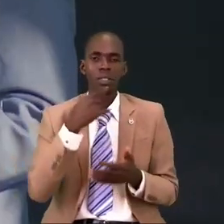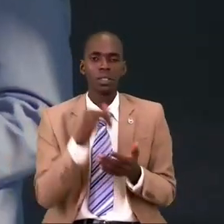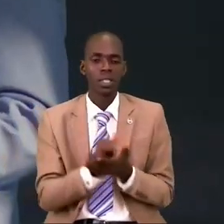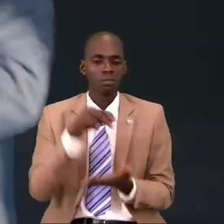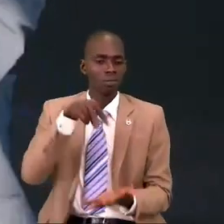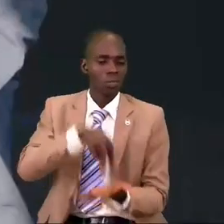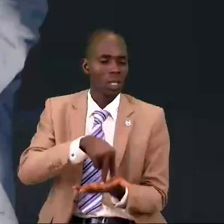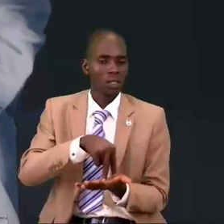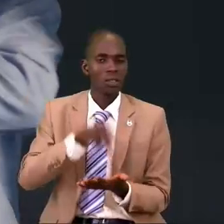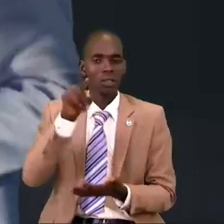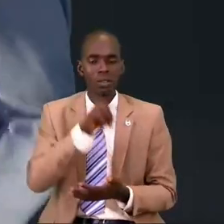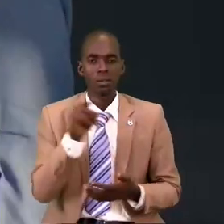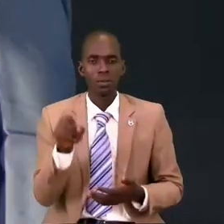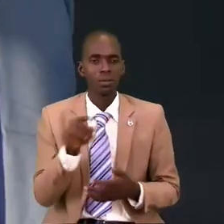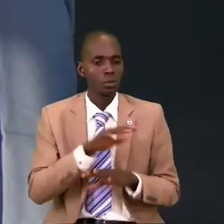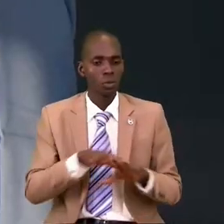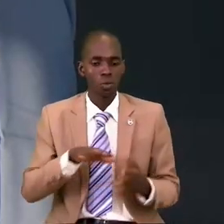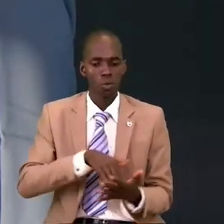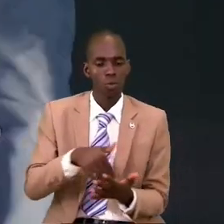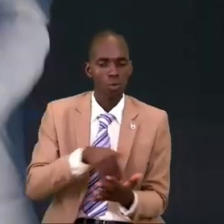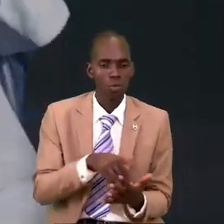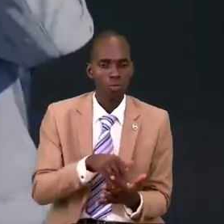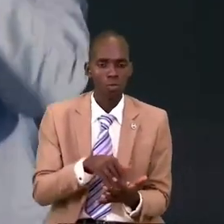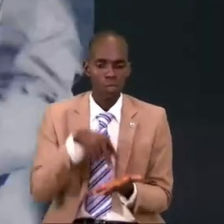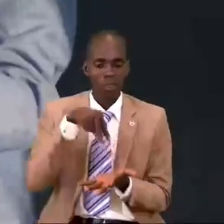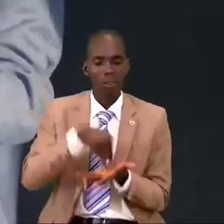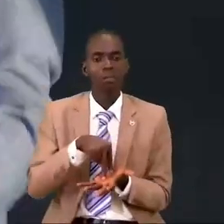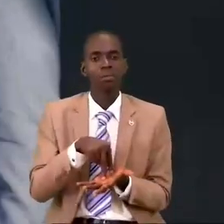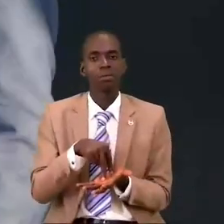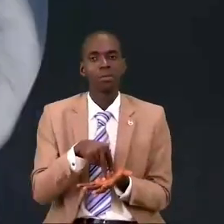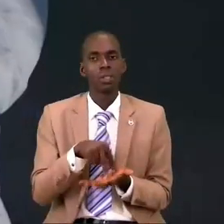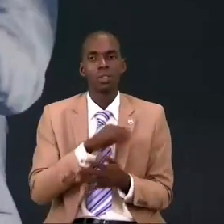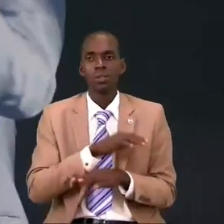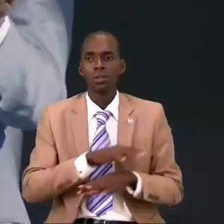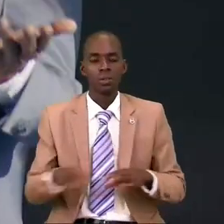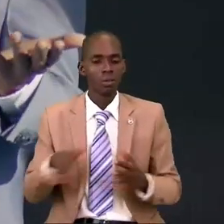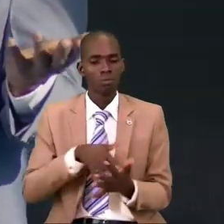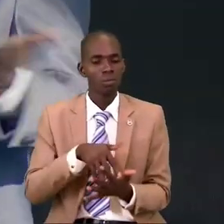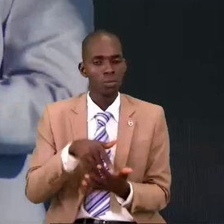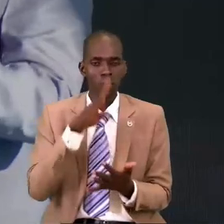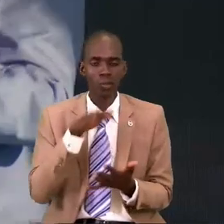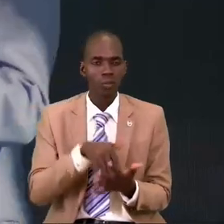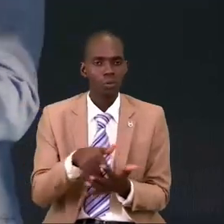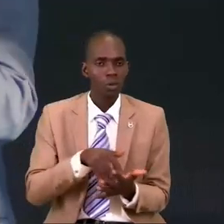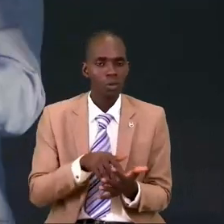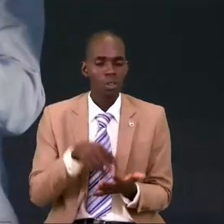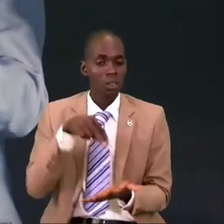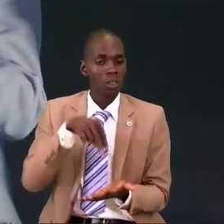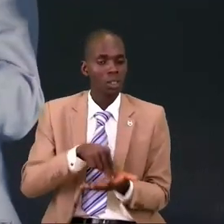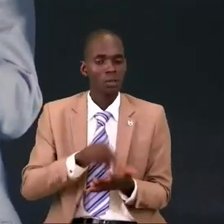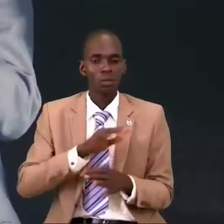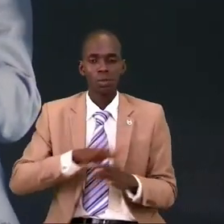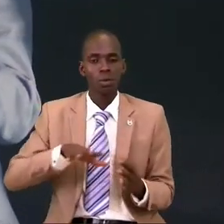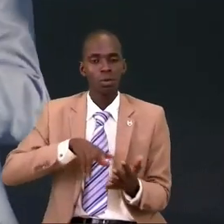ferme. Ne courbez pas, tenez ferme. Ne vous effondrez pas, tenez. Tenez donc ferme. Il dit, tenez